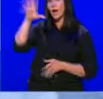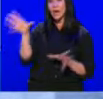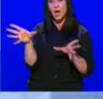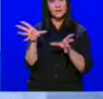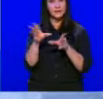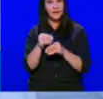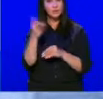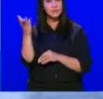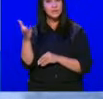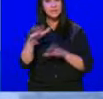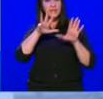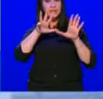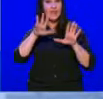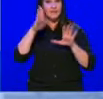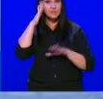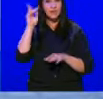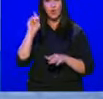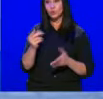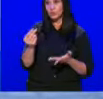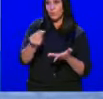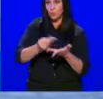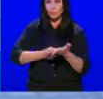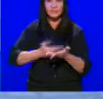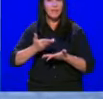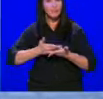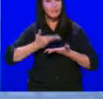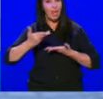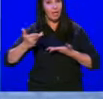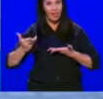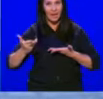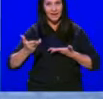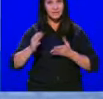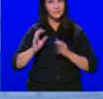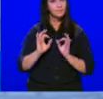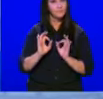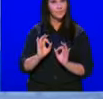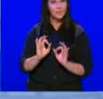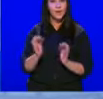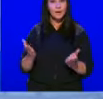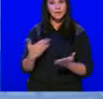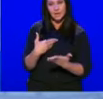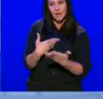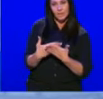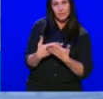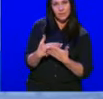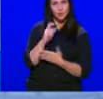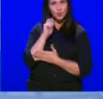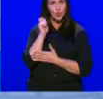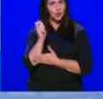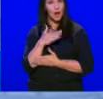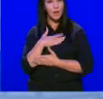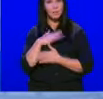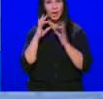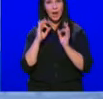заедно с тези 9 страни, които са подписали декларацията, наистина е близо до Украина.